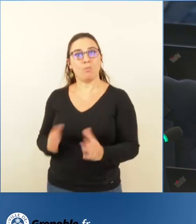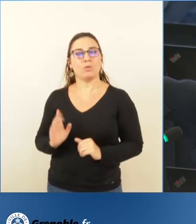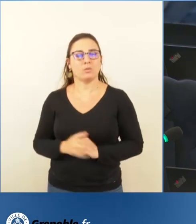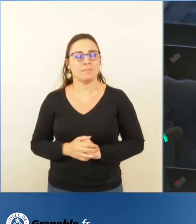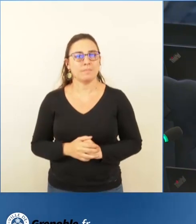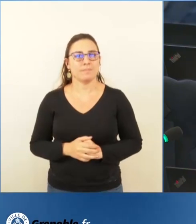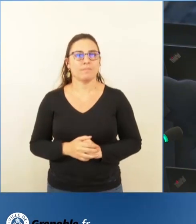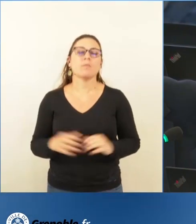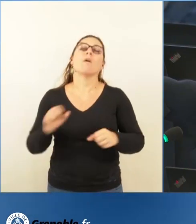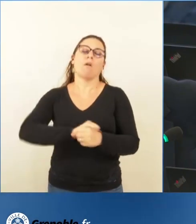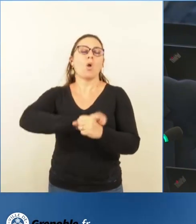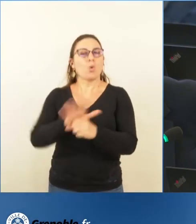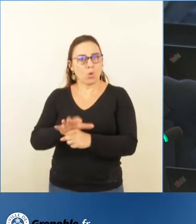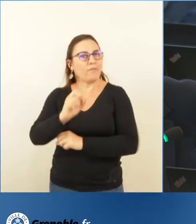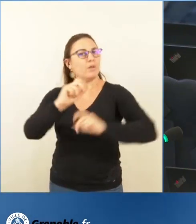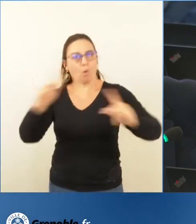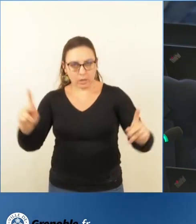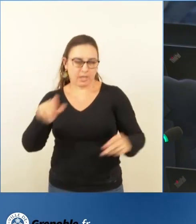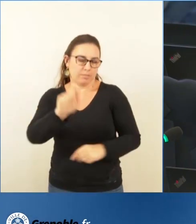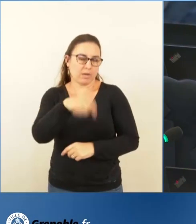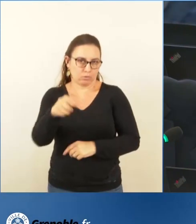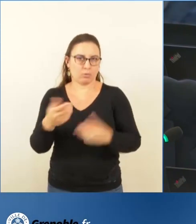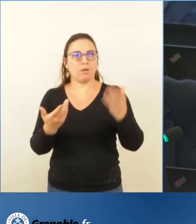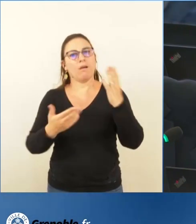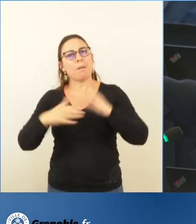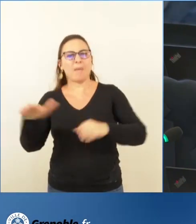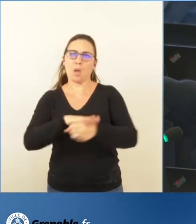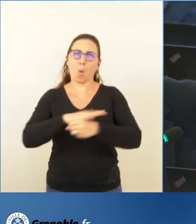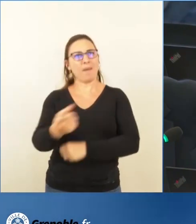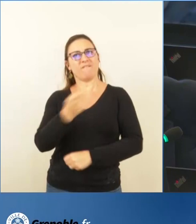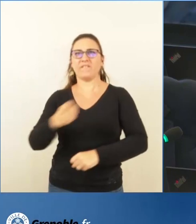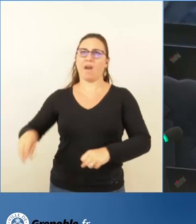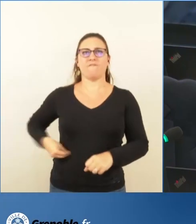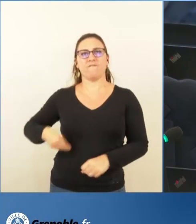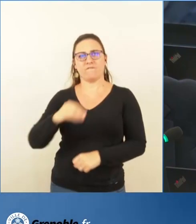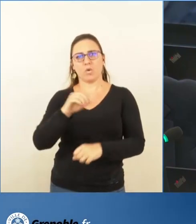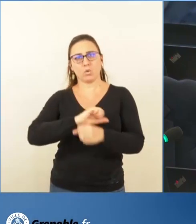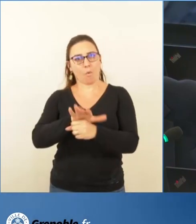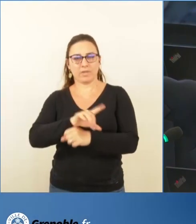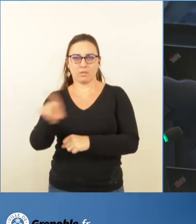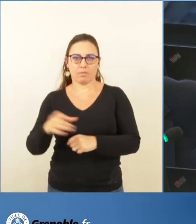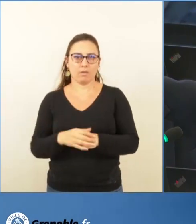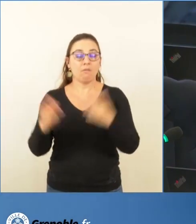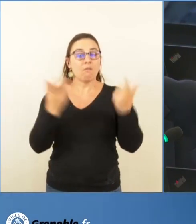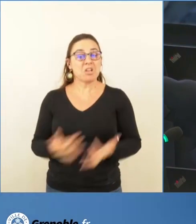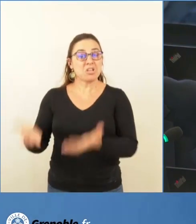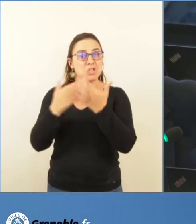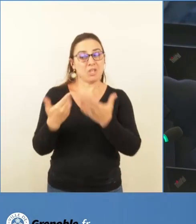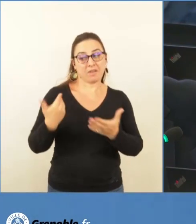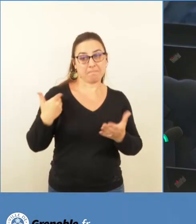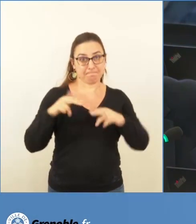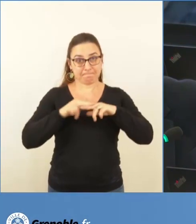veux bien croire que le covid y était pour quelque chose mais il n'explique pas tout comme on n'a pas de chiffres plus récents